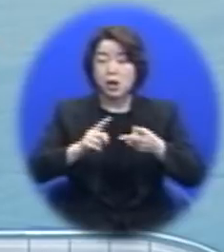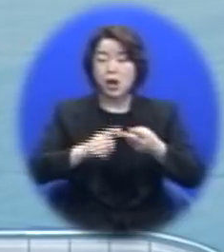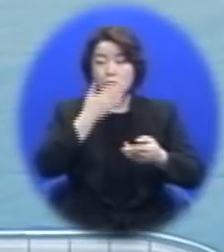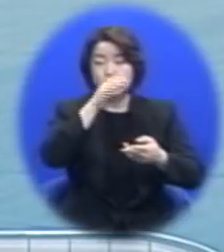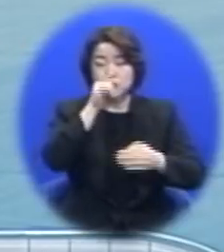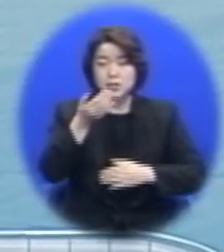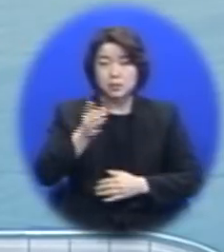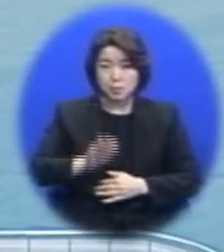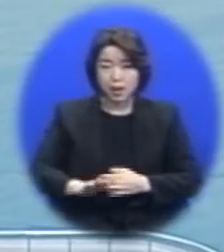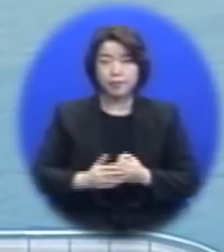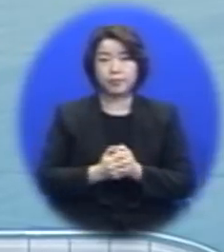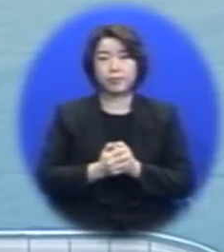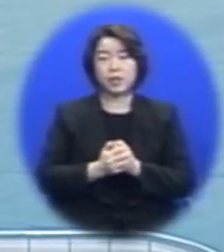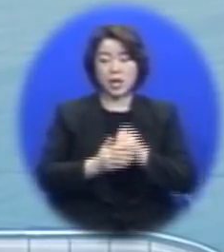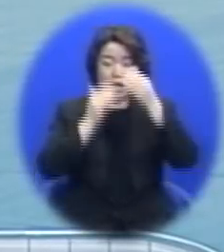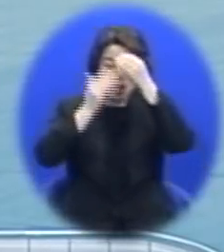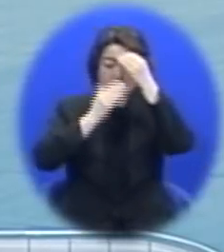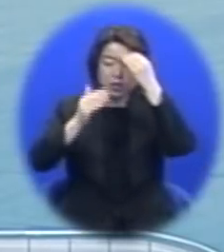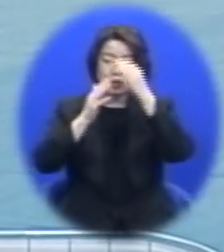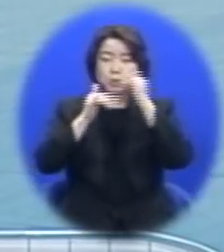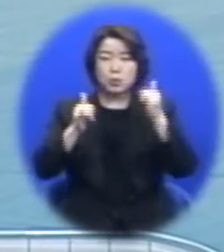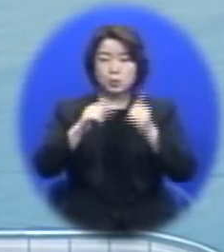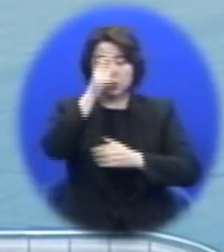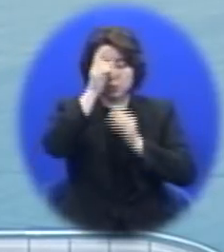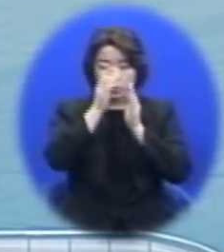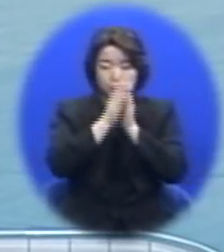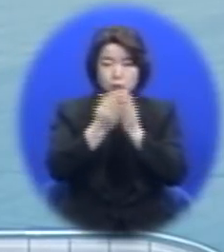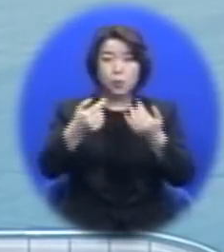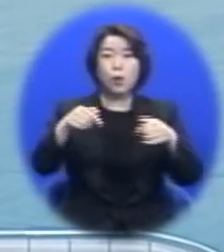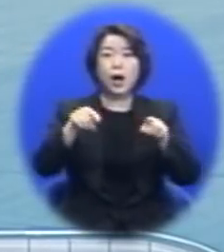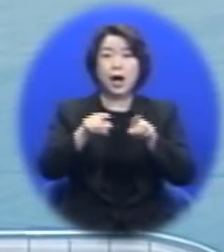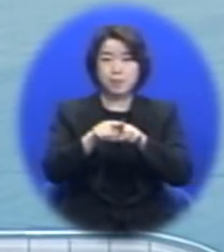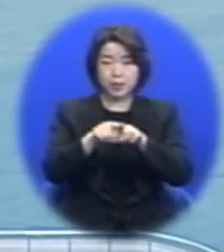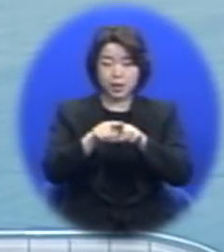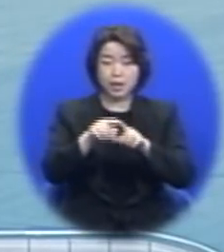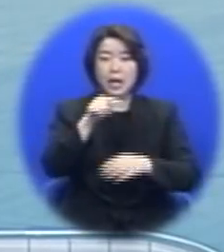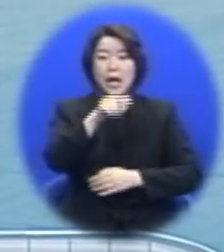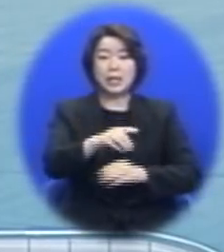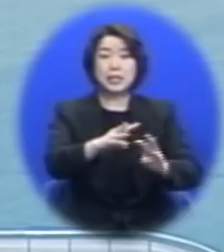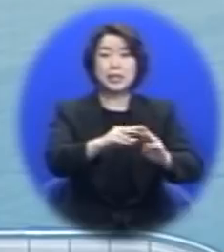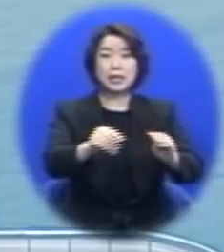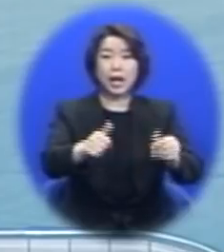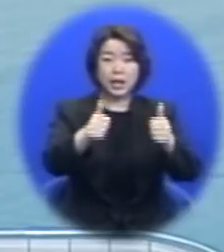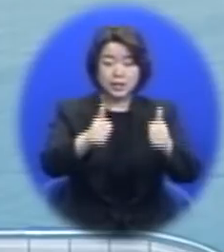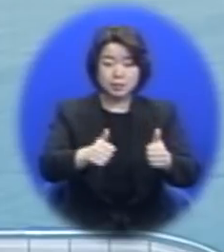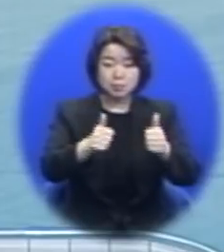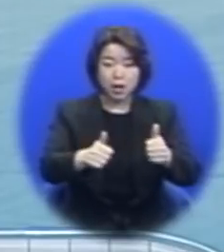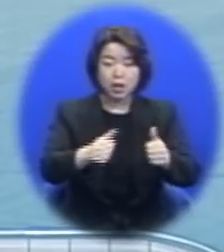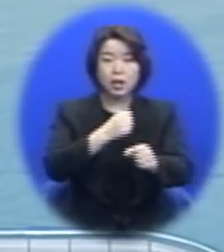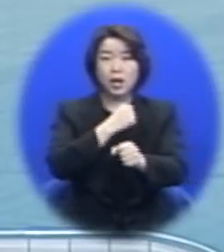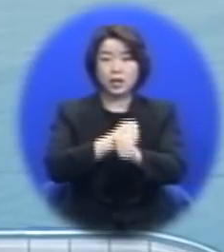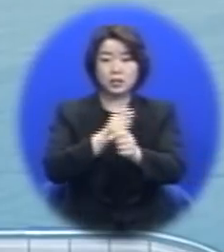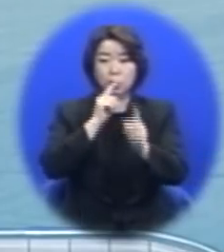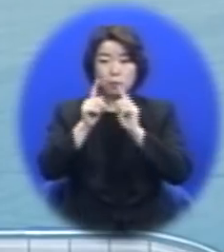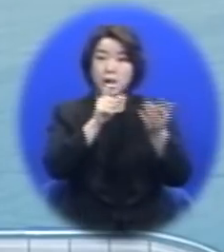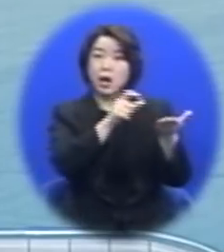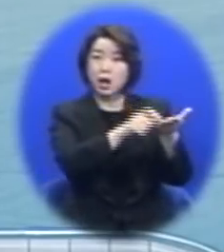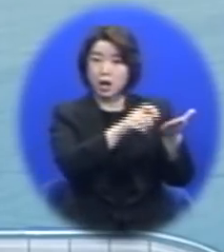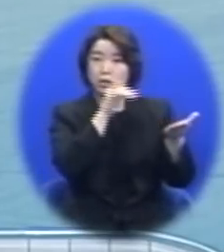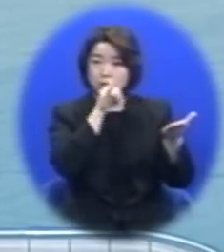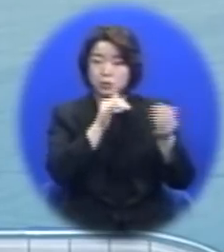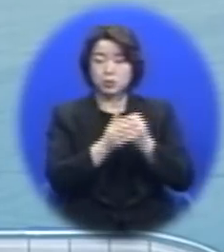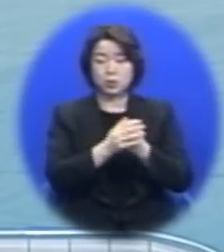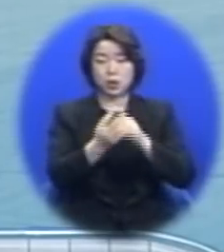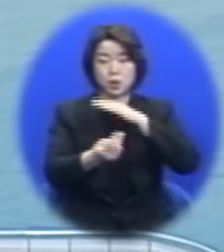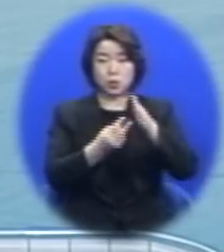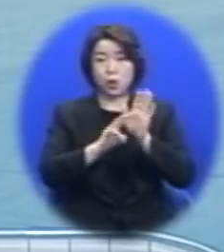있죠. 성도들의 기도와 함께 이 땅을 심판하실 것이라고 말씀하셨어요.